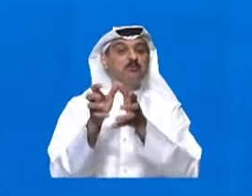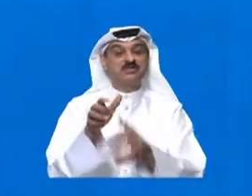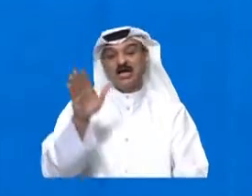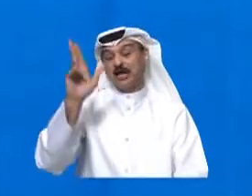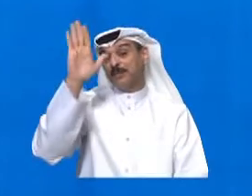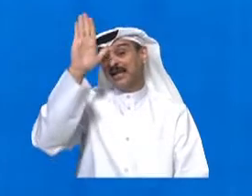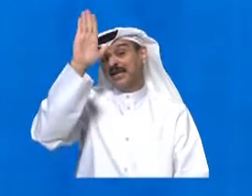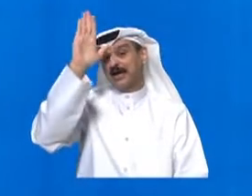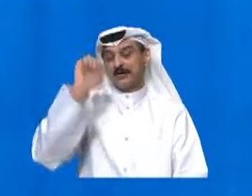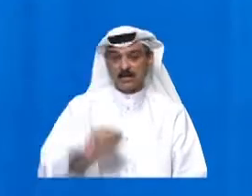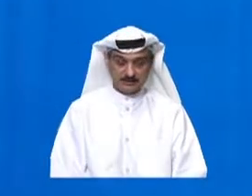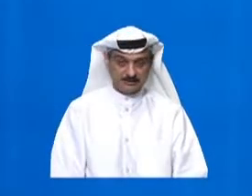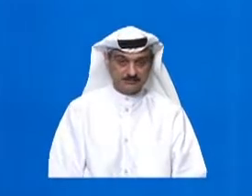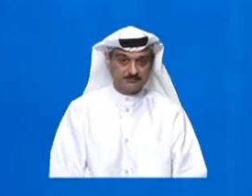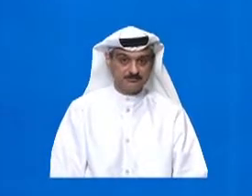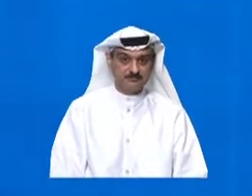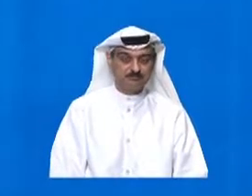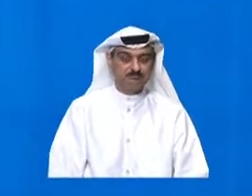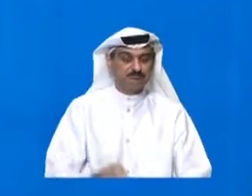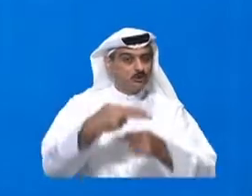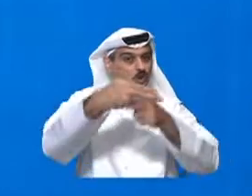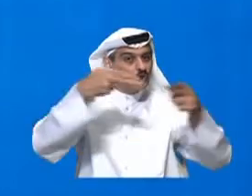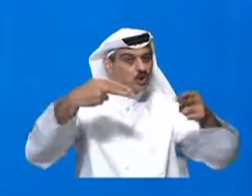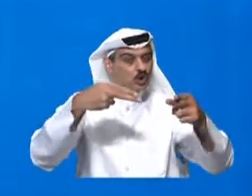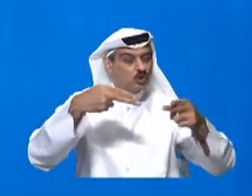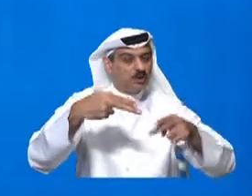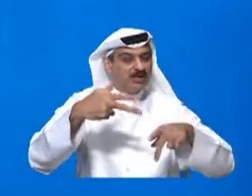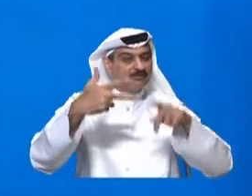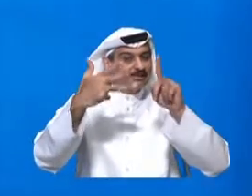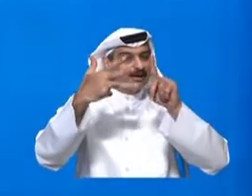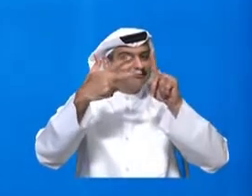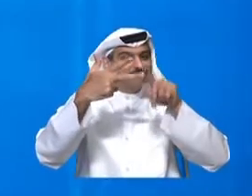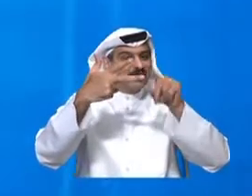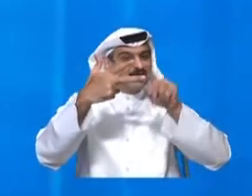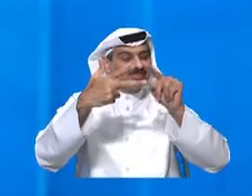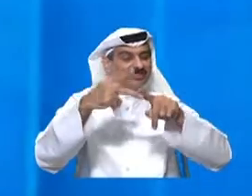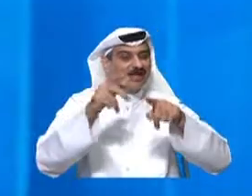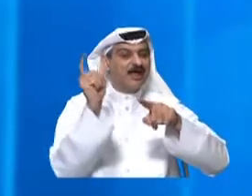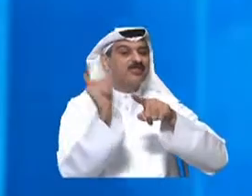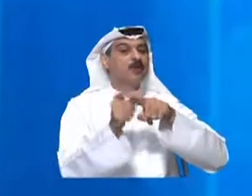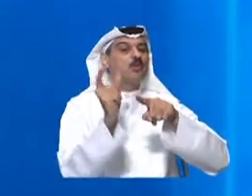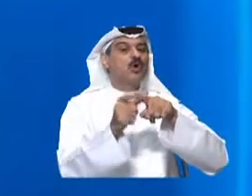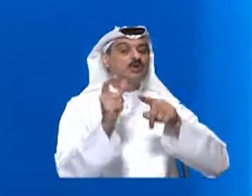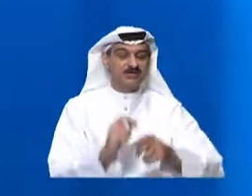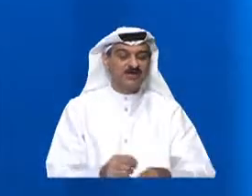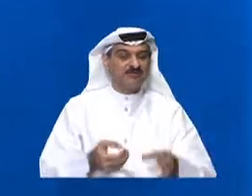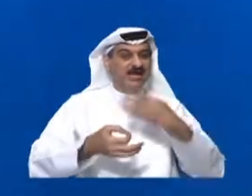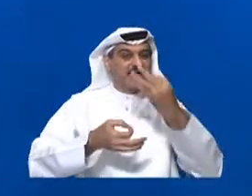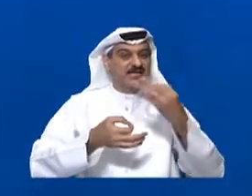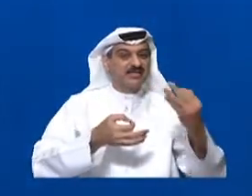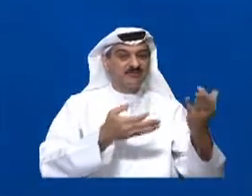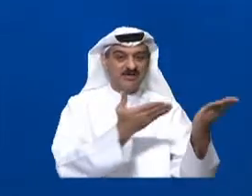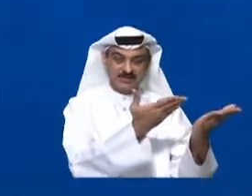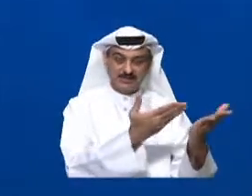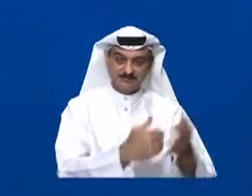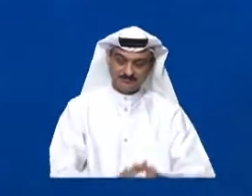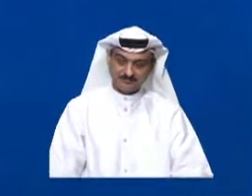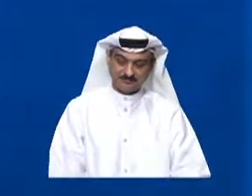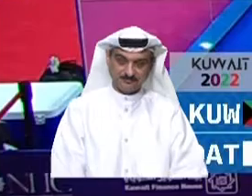في حين حصد منتخبنا الوطني الميدالية البرونزية. التفاصيل في هذا التقرير.